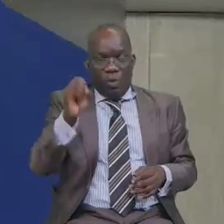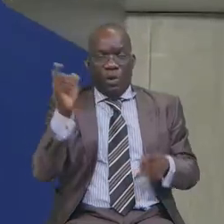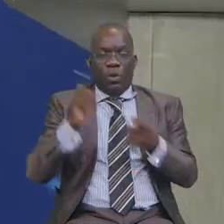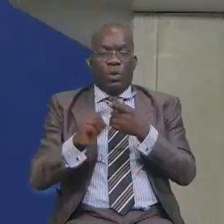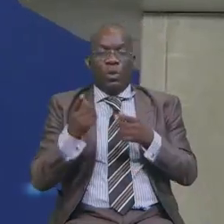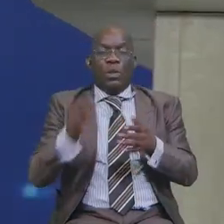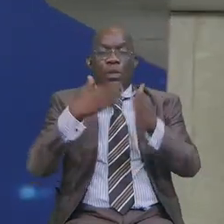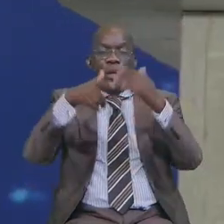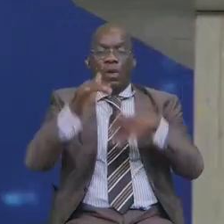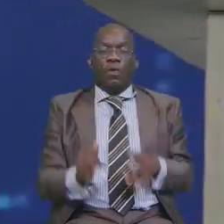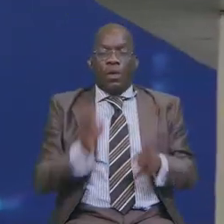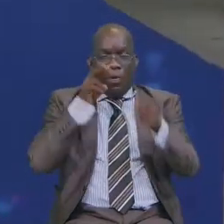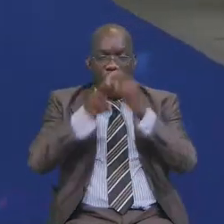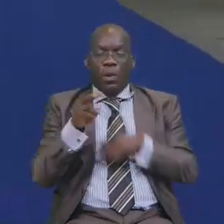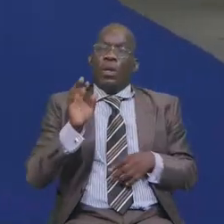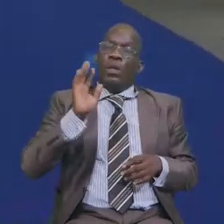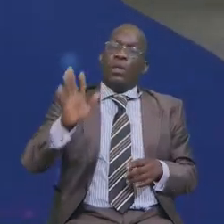Sa concentration,